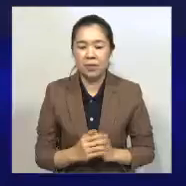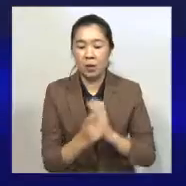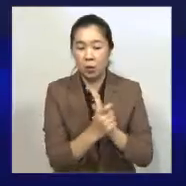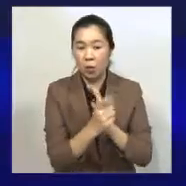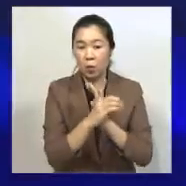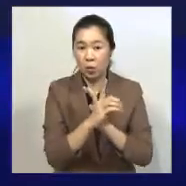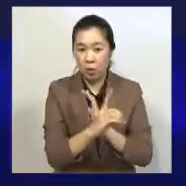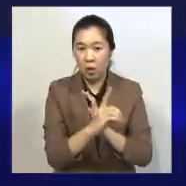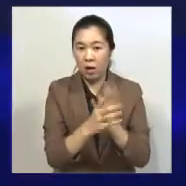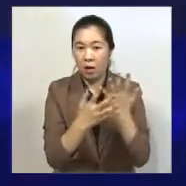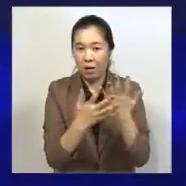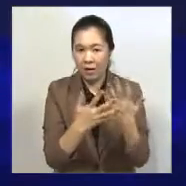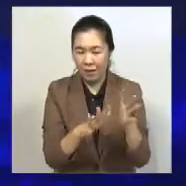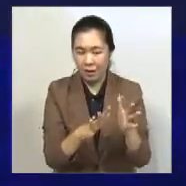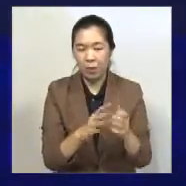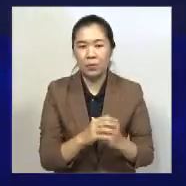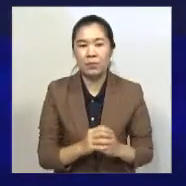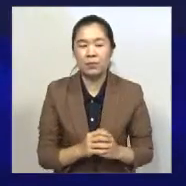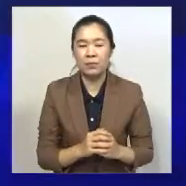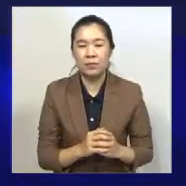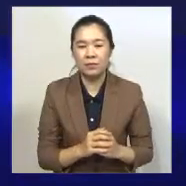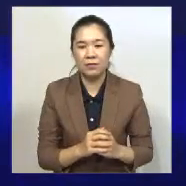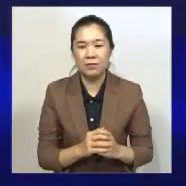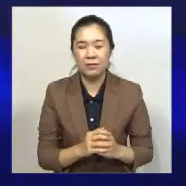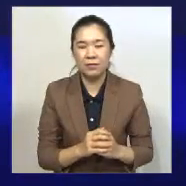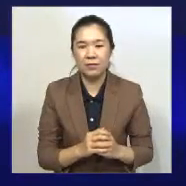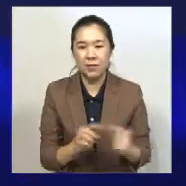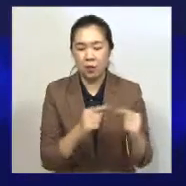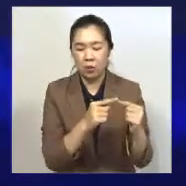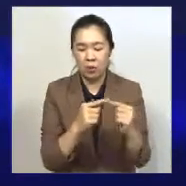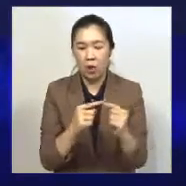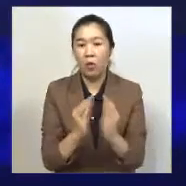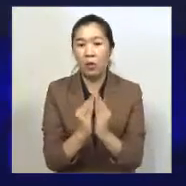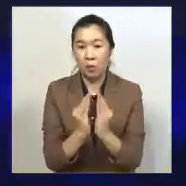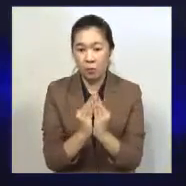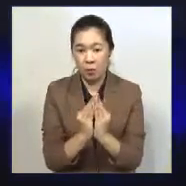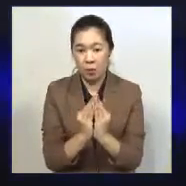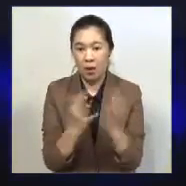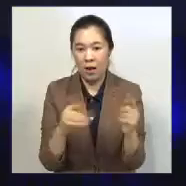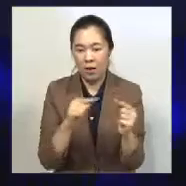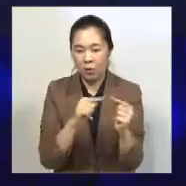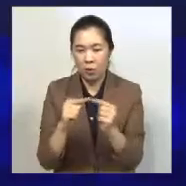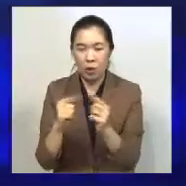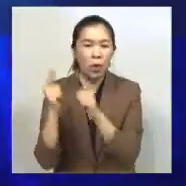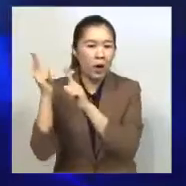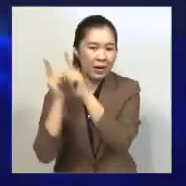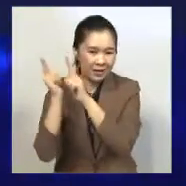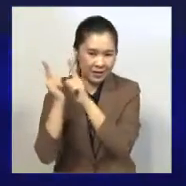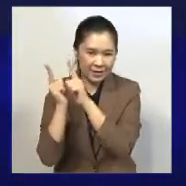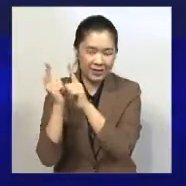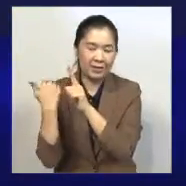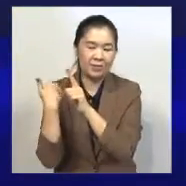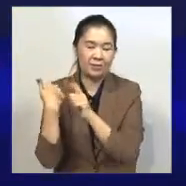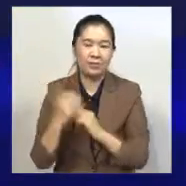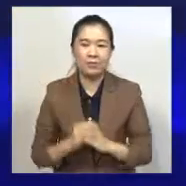านีแล้วพอพ้นจากอุดรธานีนี่ก็จะเป็นหนองบัวลำพูแล้วก็เข้าสู่จังหวัดเลยจังหวัดเลยทางตอนล่างๆนะ